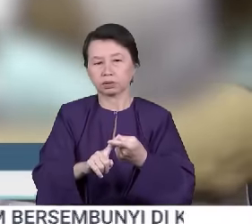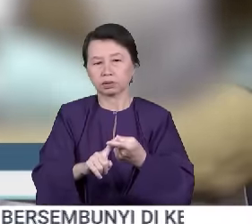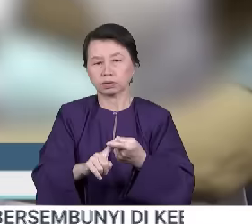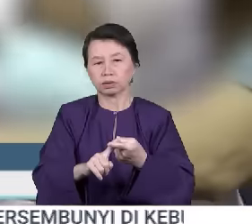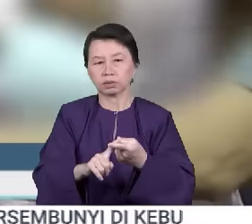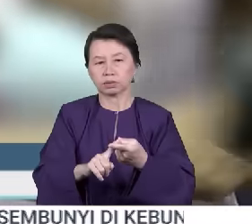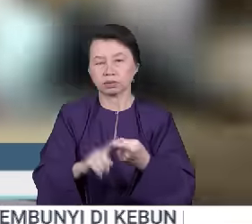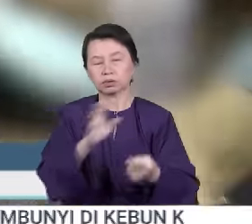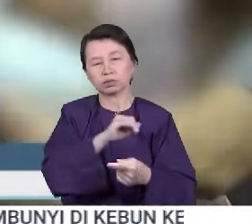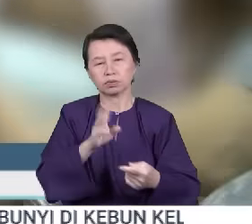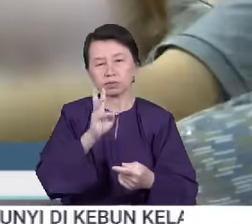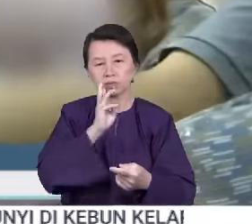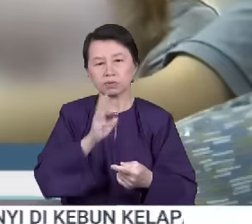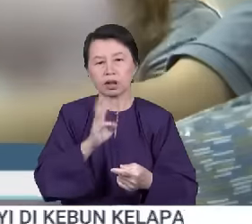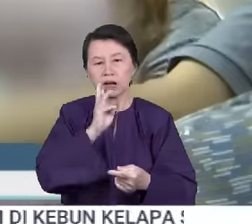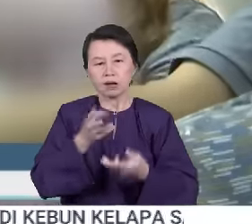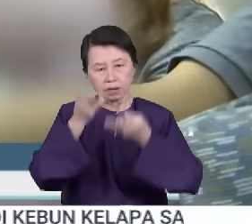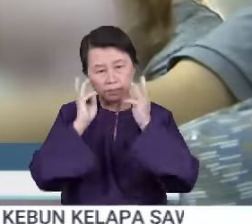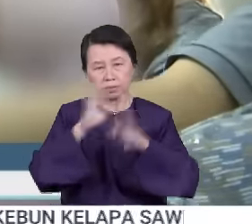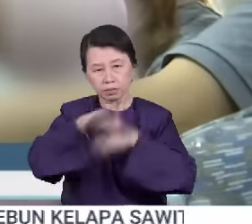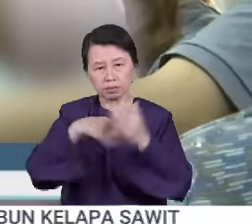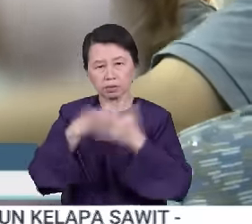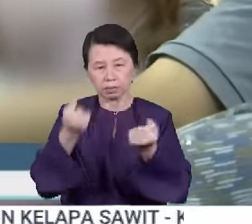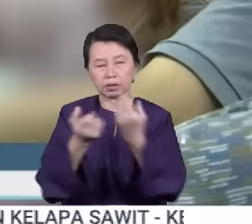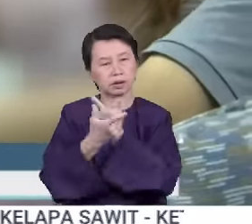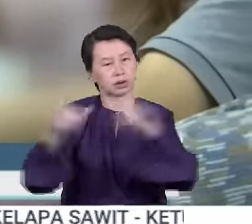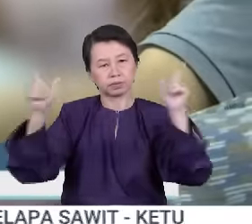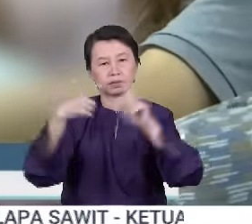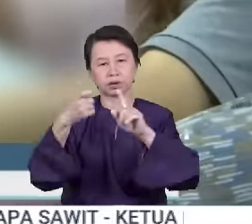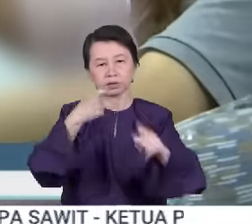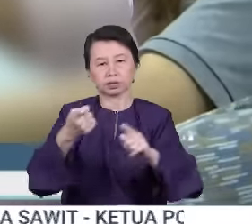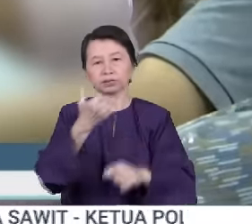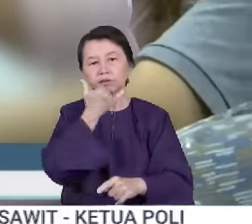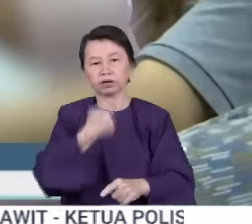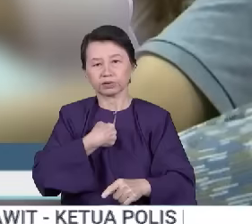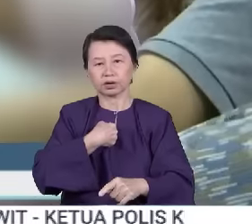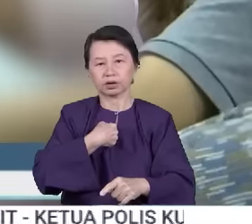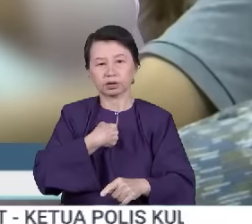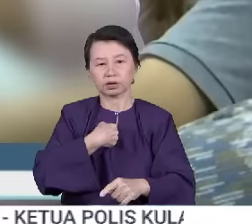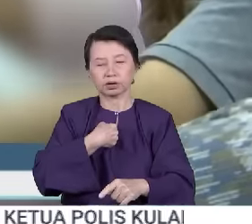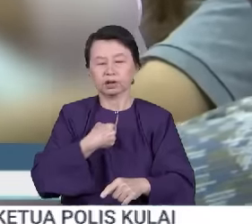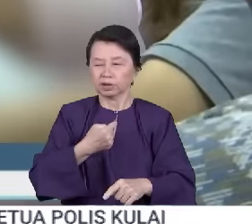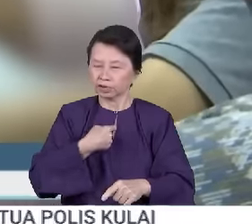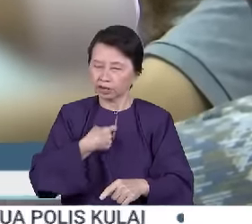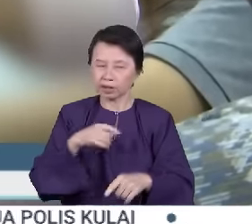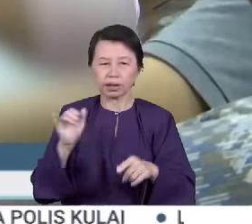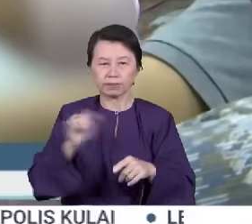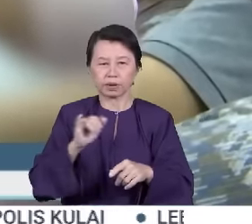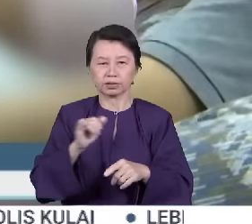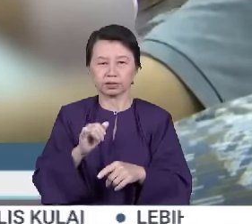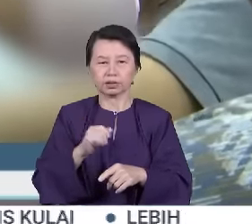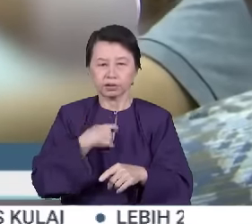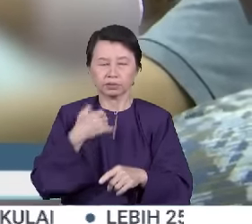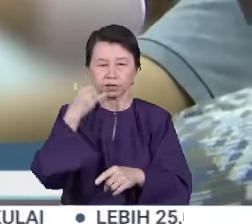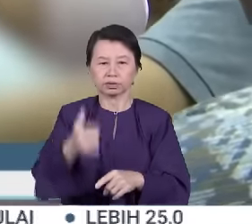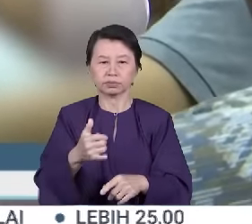dudukat akhir, dua sembahyang, mau lepas dari kemurahan salah saya, lepas dari PBSL saya ini, jam puas sudah, saya pergi